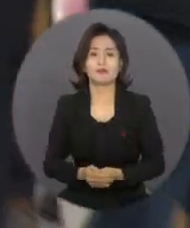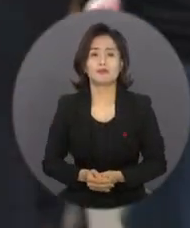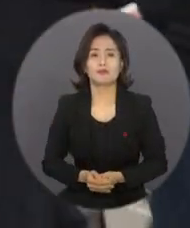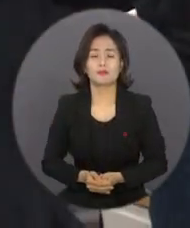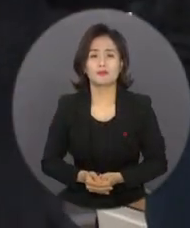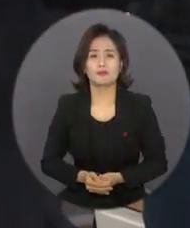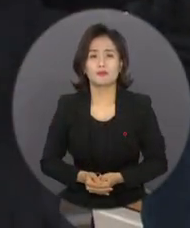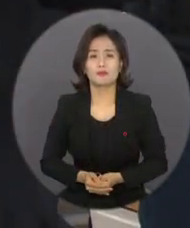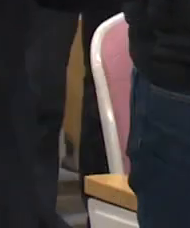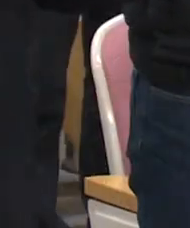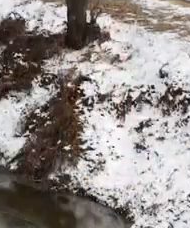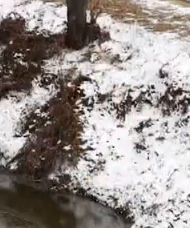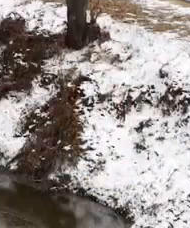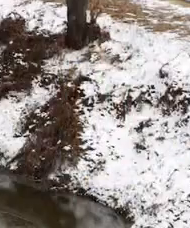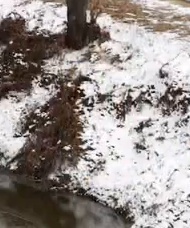MBC 뉴스 김영창입니다